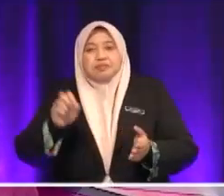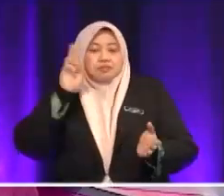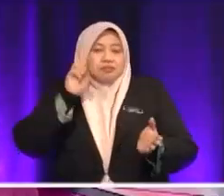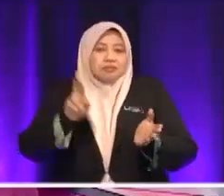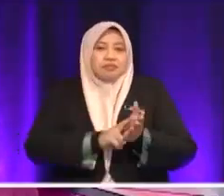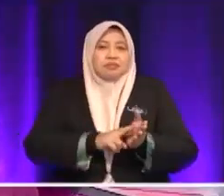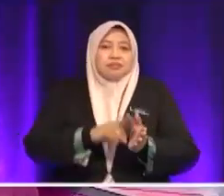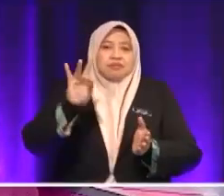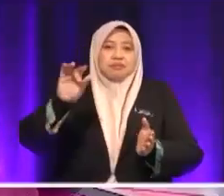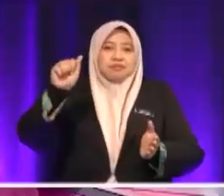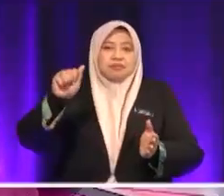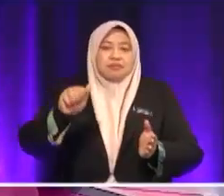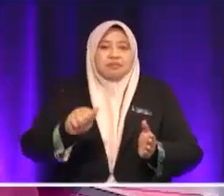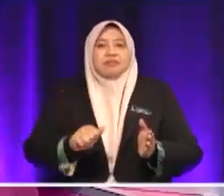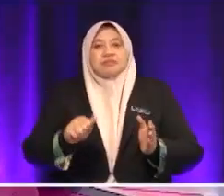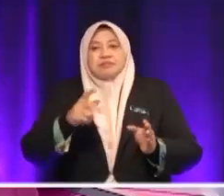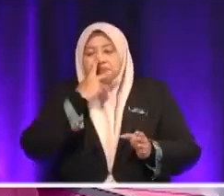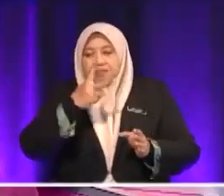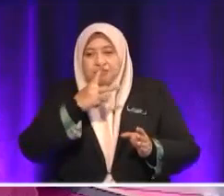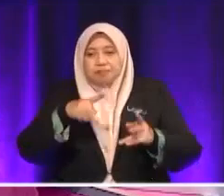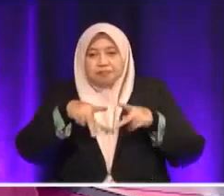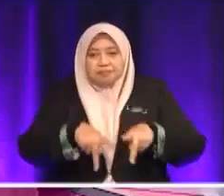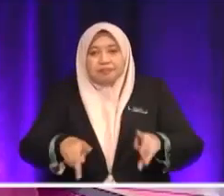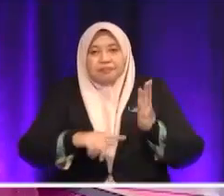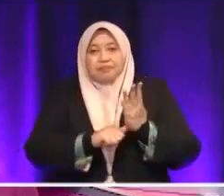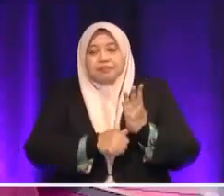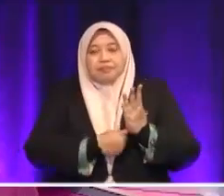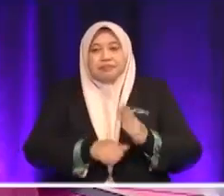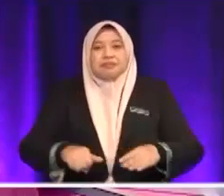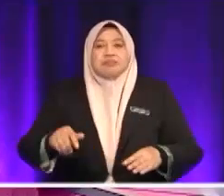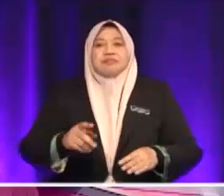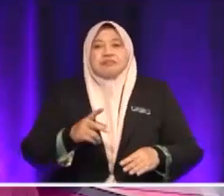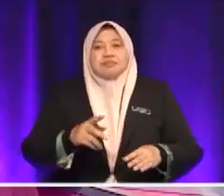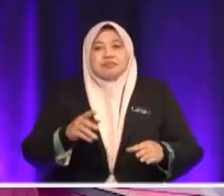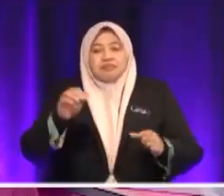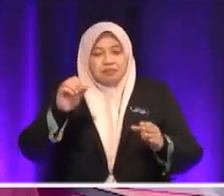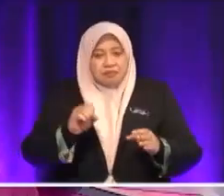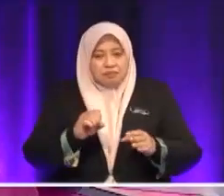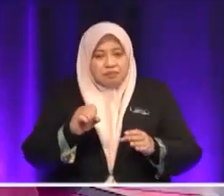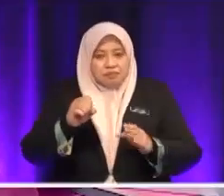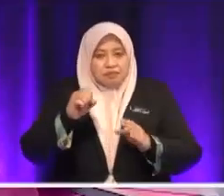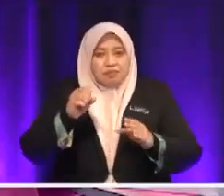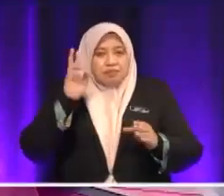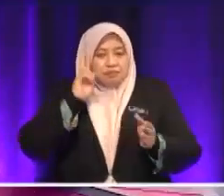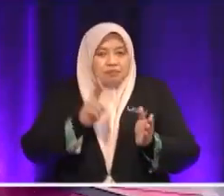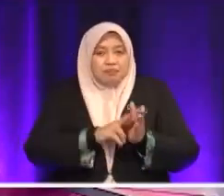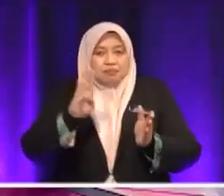menunjukkan paparan asal kita Raja 8B menunjukkan animasi motion motion